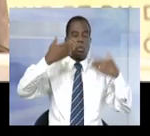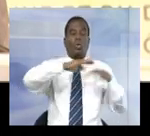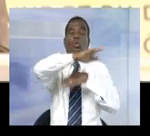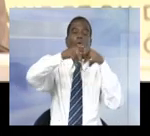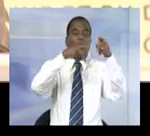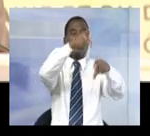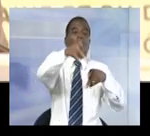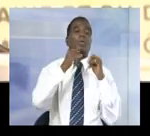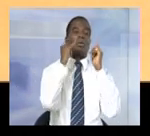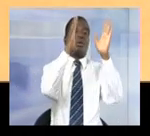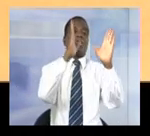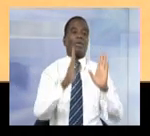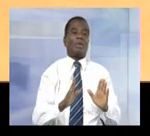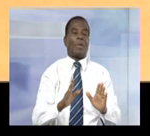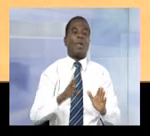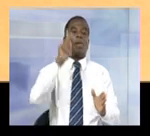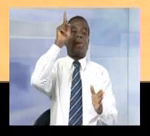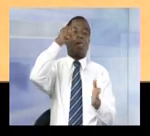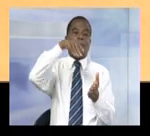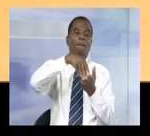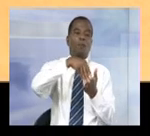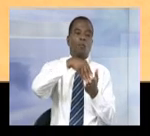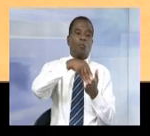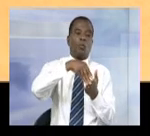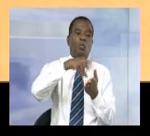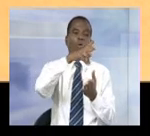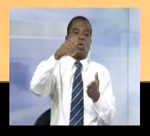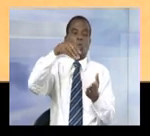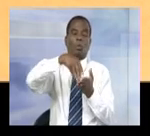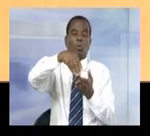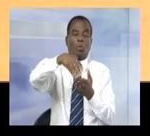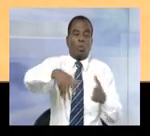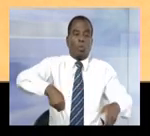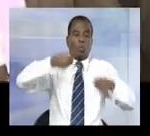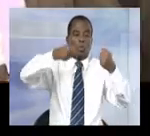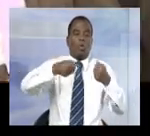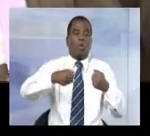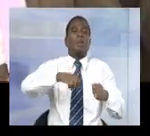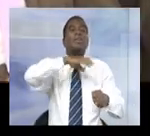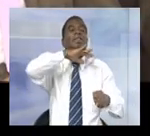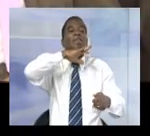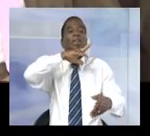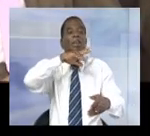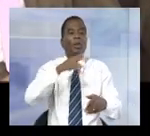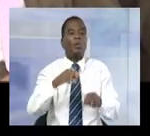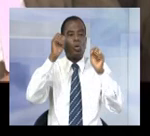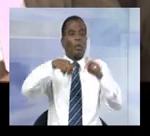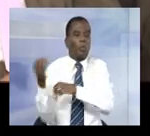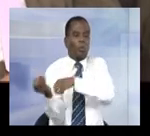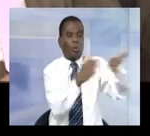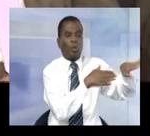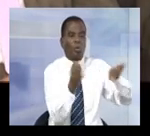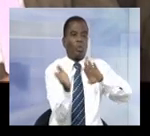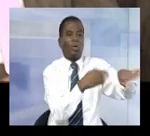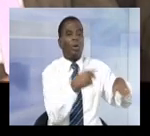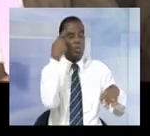les populations ivoiriennes. 1 300 000 tonnes de déchets solides ménagers sont produits par an dans le district d'Abidjan. Pour